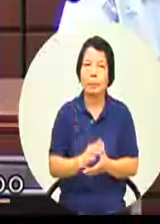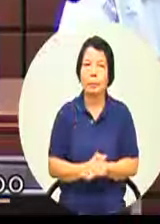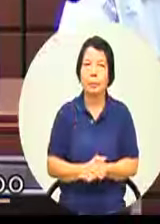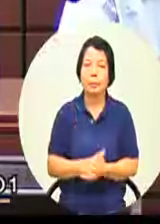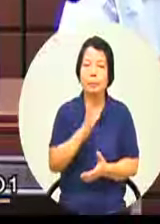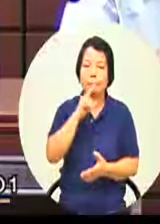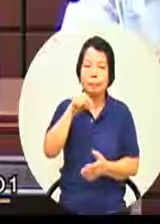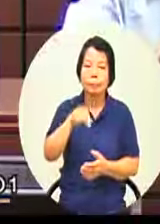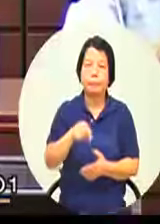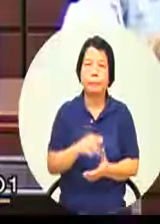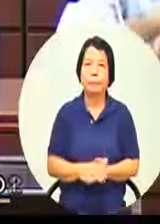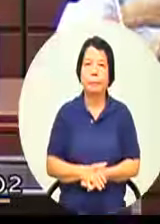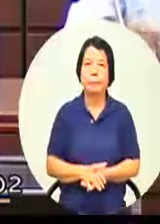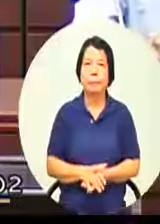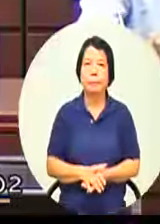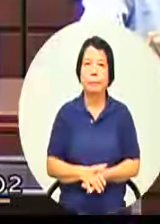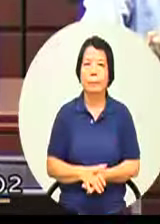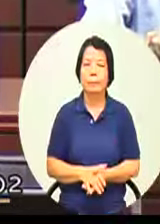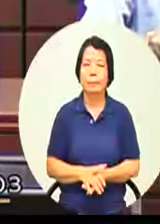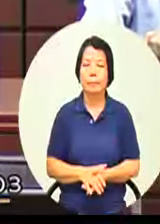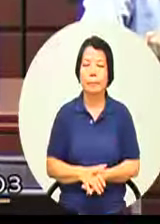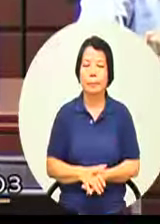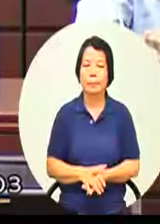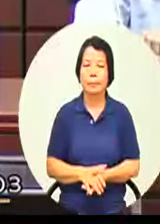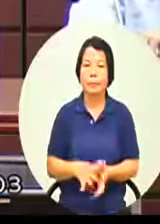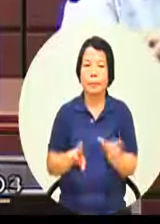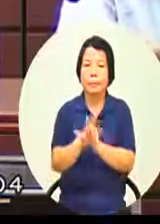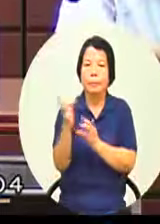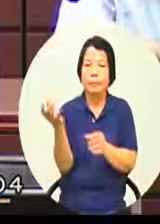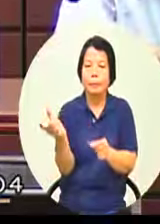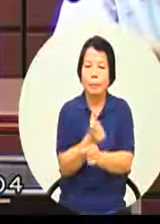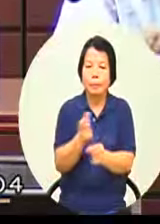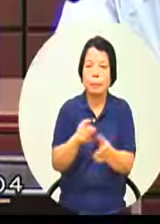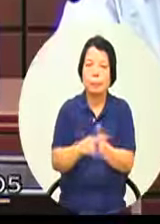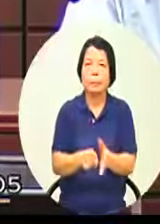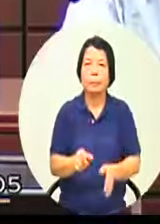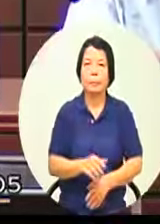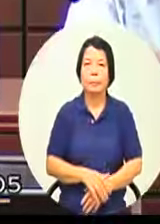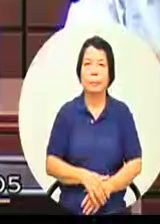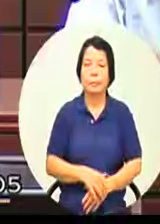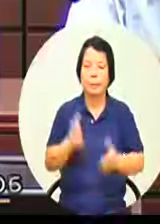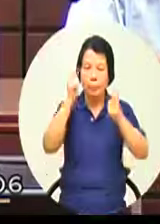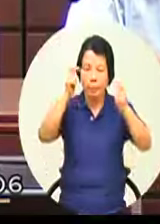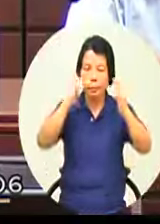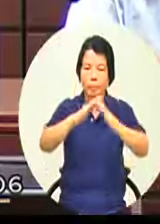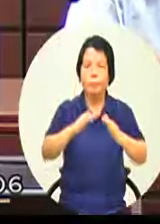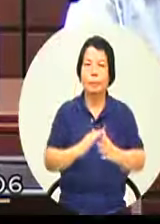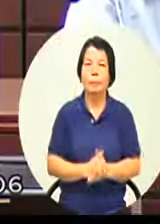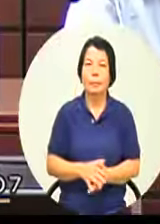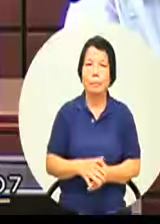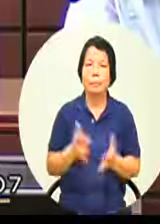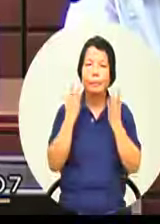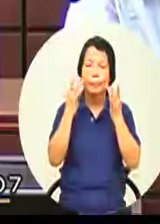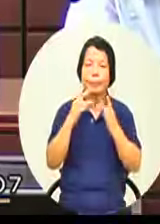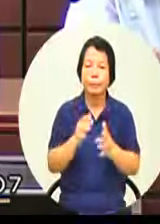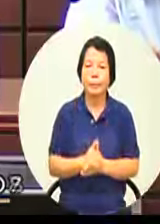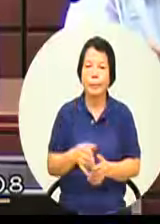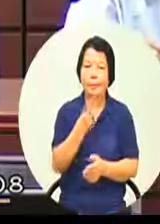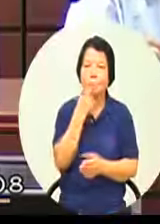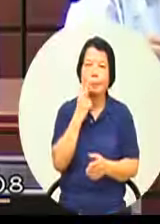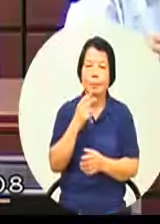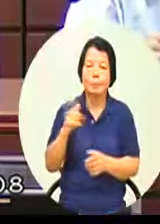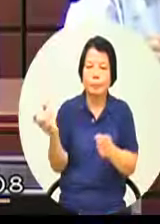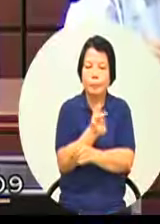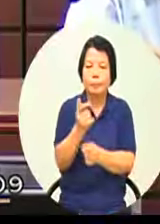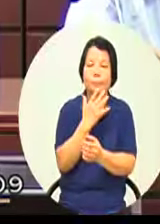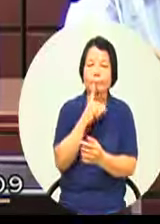因为这边那个莫兰蒂台风来的时候，按高雄的菜价伫每季台风的时候是下降